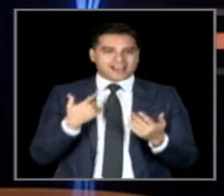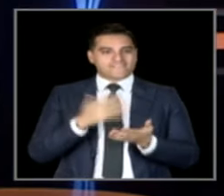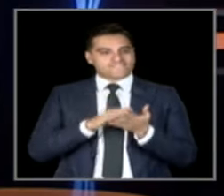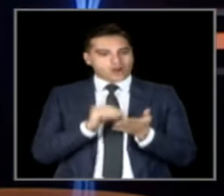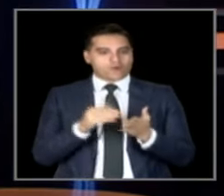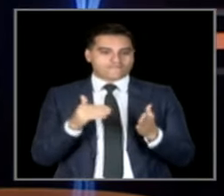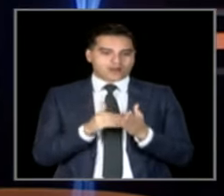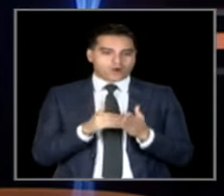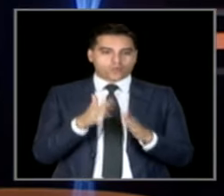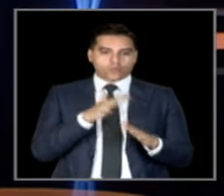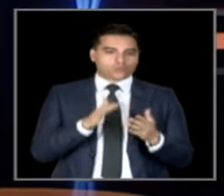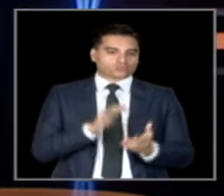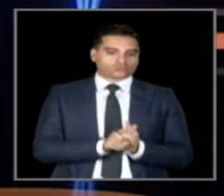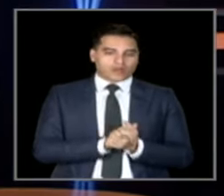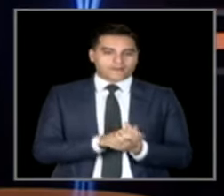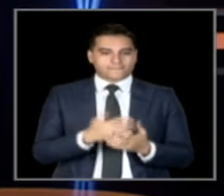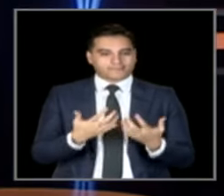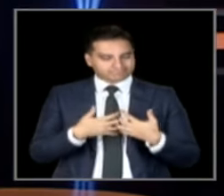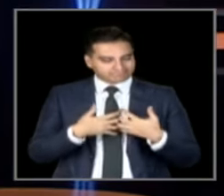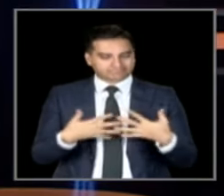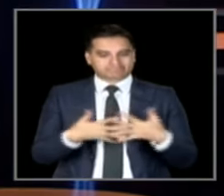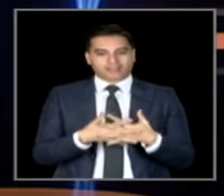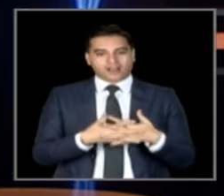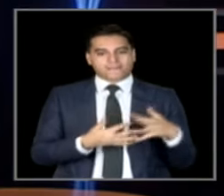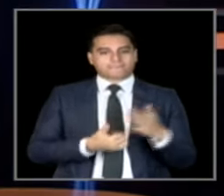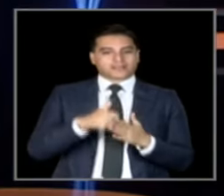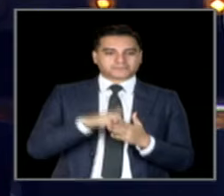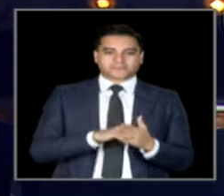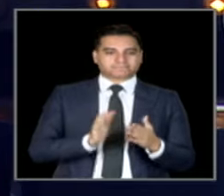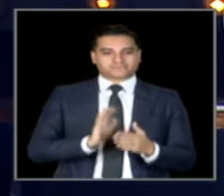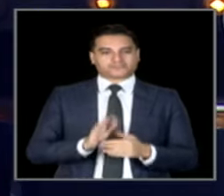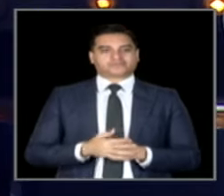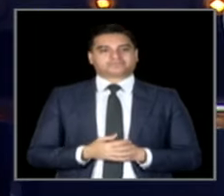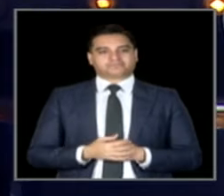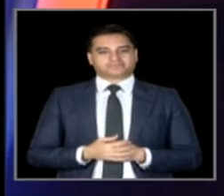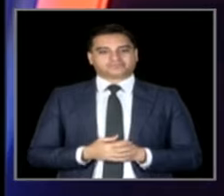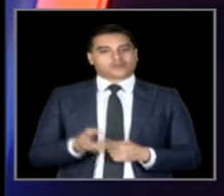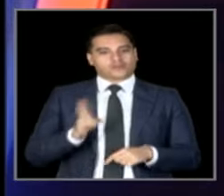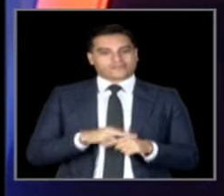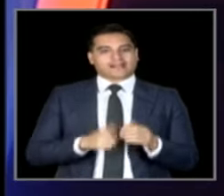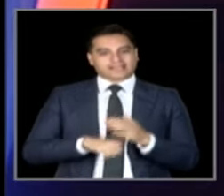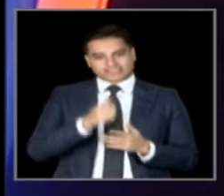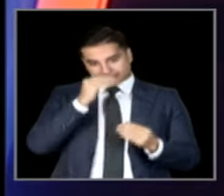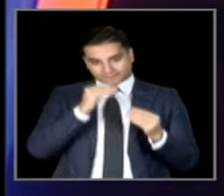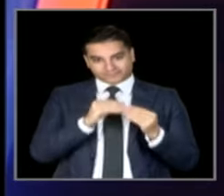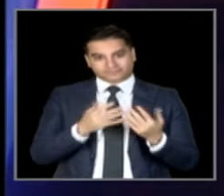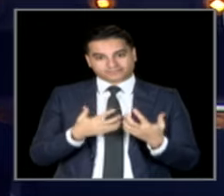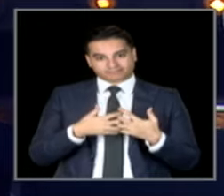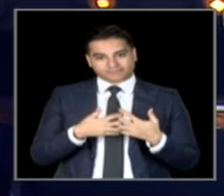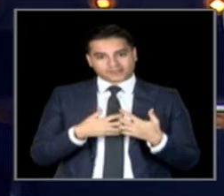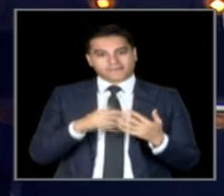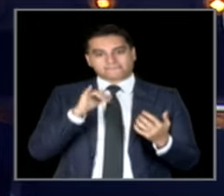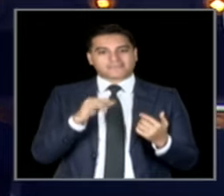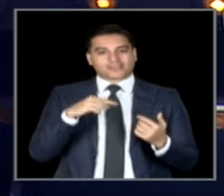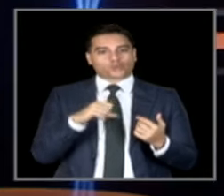الاول وفي الاخر كلنا نعتبر الصحاب في قلب بعض، يعني مفيش مكسب وخسارة في حاجة زي كده، فان احنا كسبنا معرفتنا ببعض. طبعا ميدو